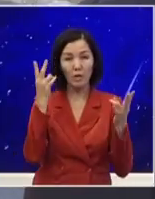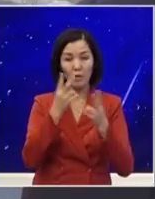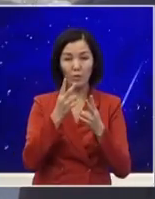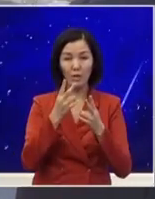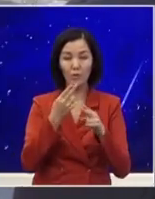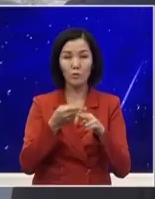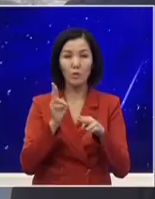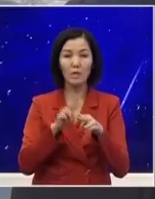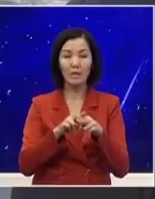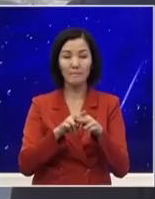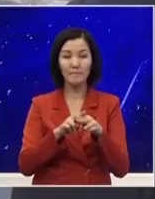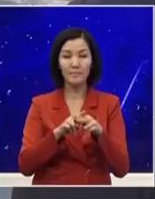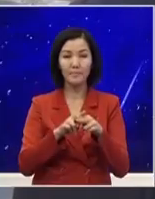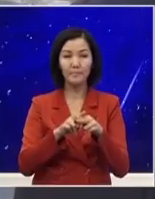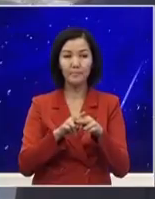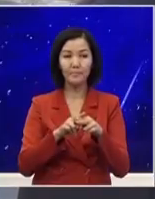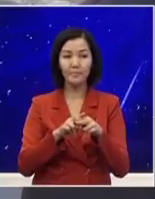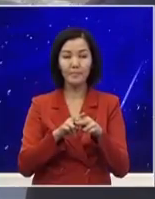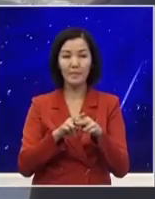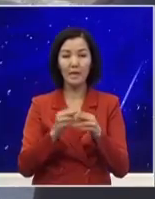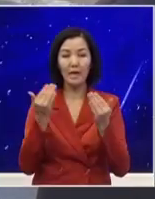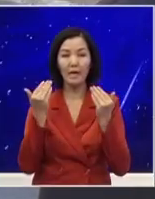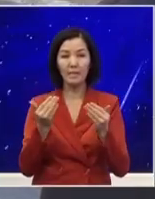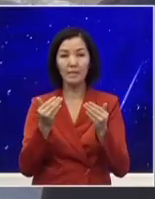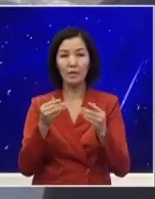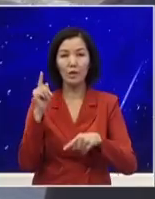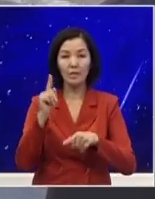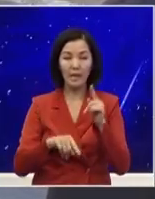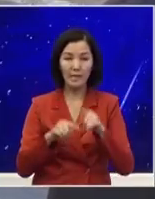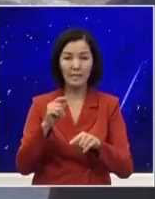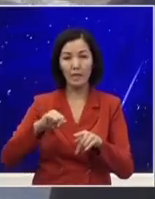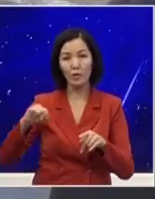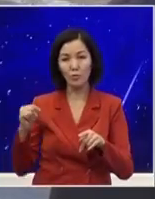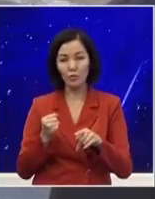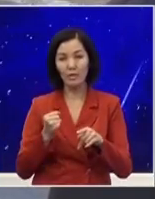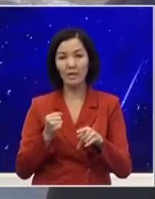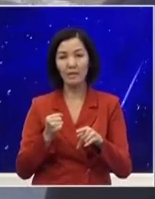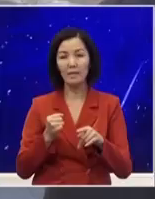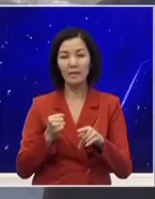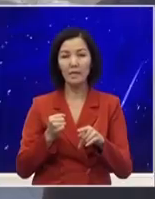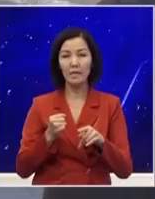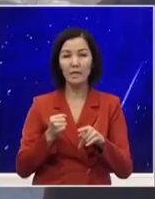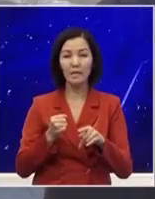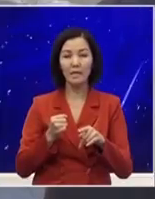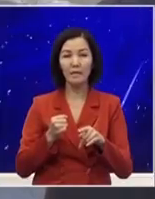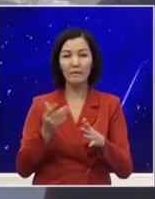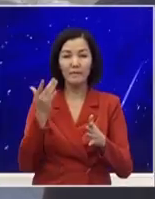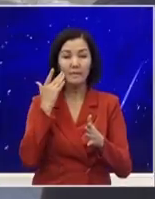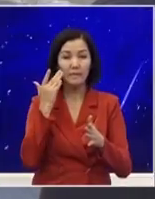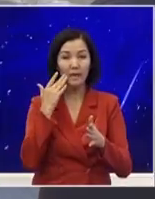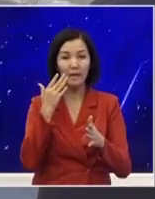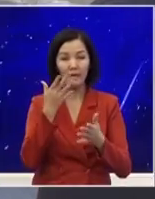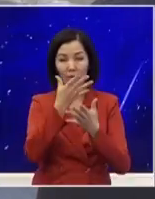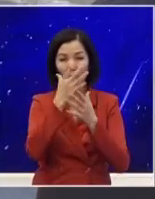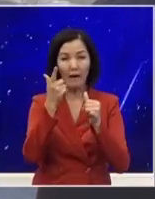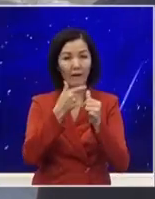Сондықтан бұл үсін жатқан жері жайлы иман жолдас болсын дейміз. Әр қашында